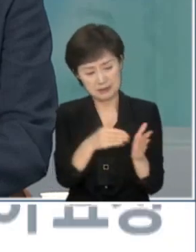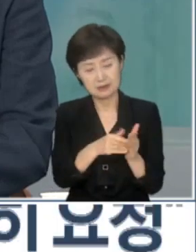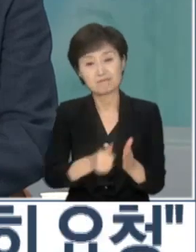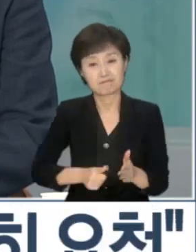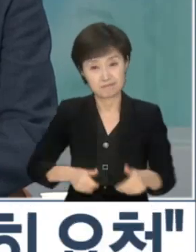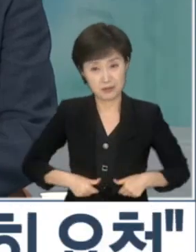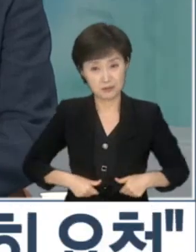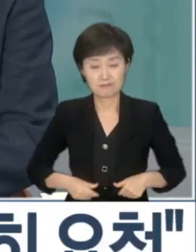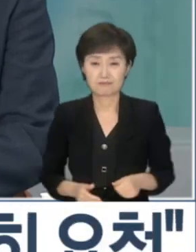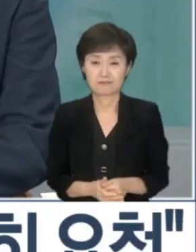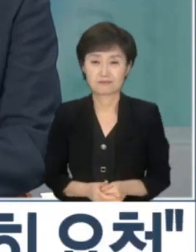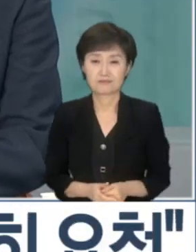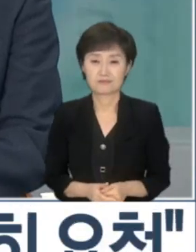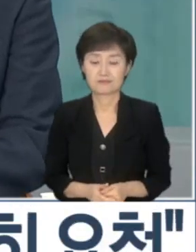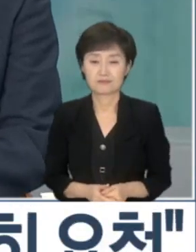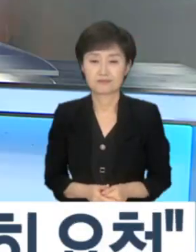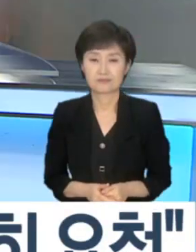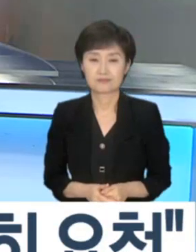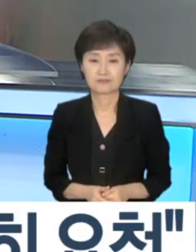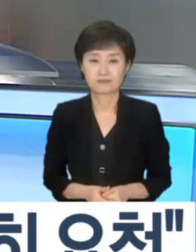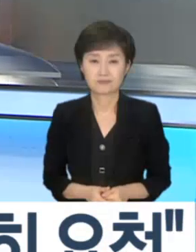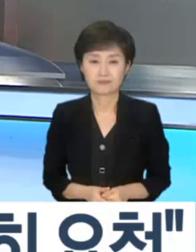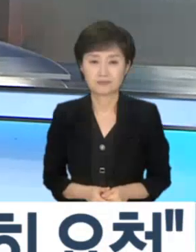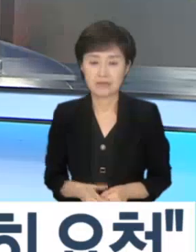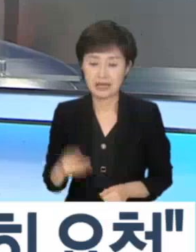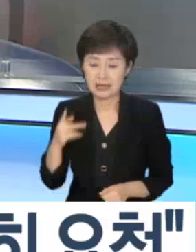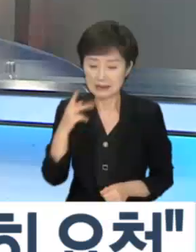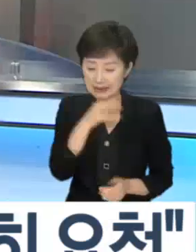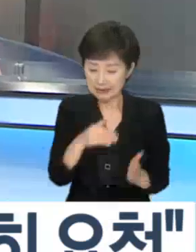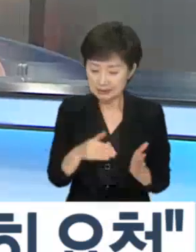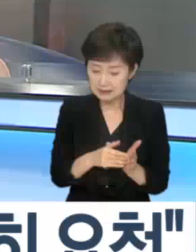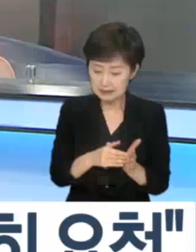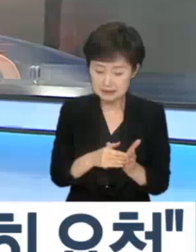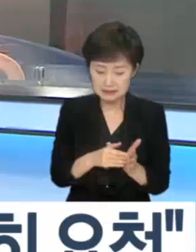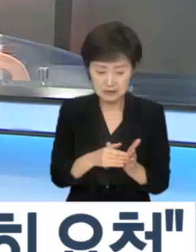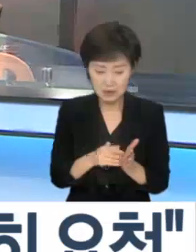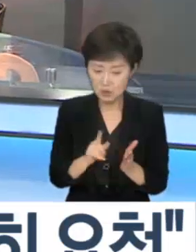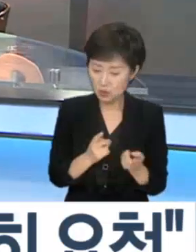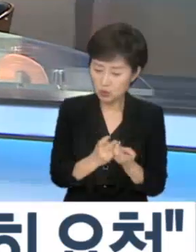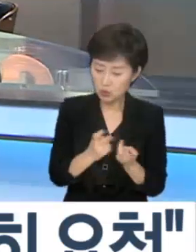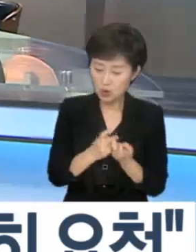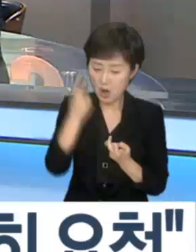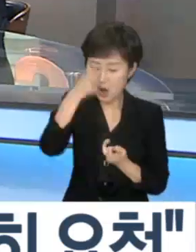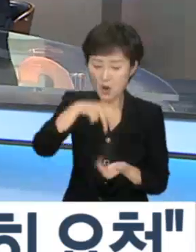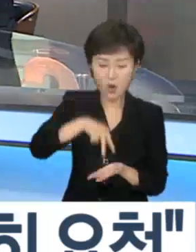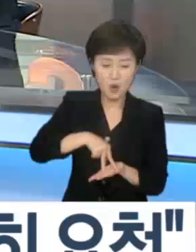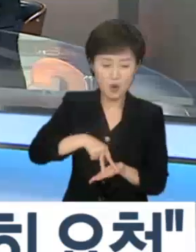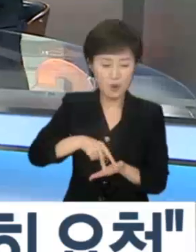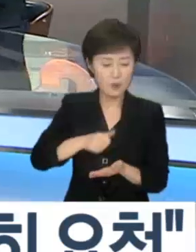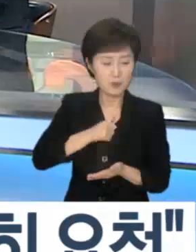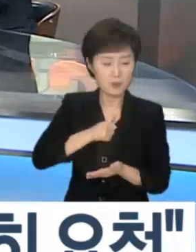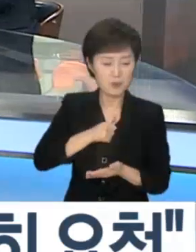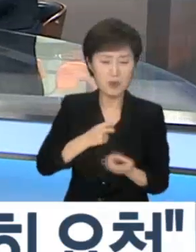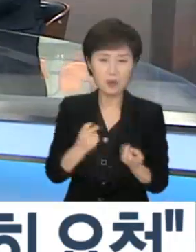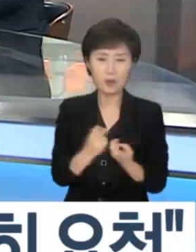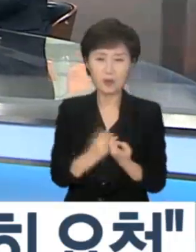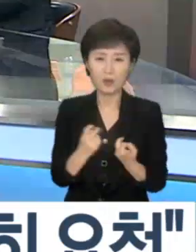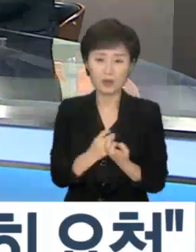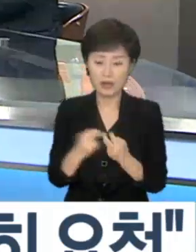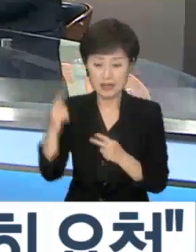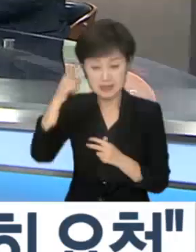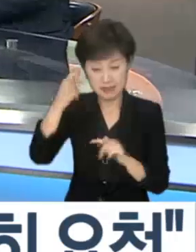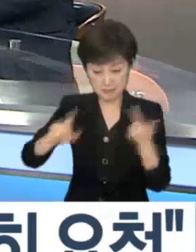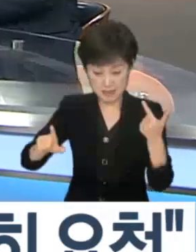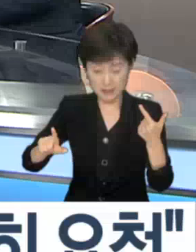맞습니다 단식을 어떻게 매듭지을 수 있을 것인가라는 부분에 대해서 이제 두 분이 워낙 의견이